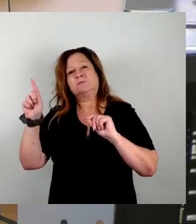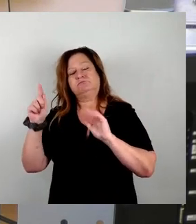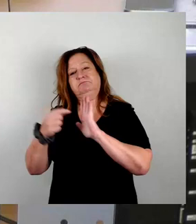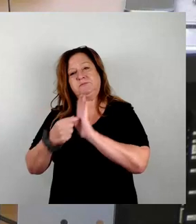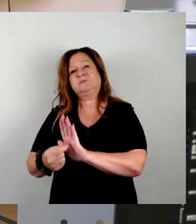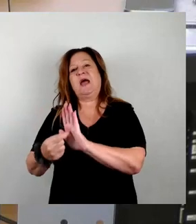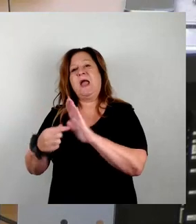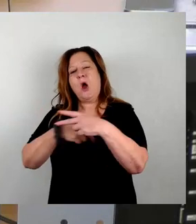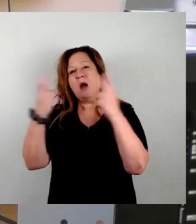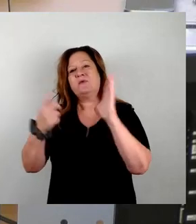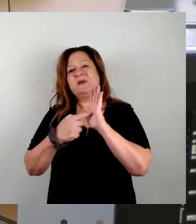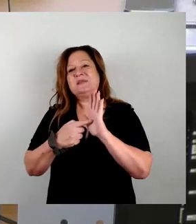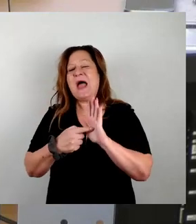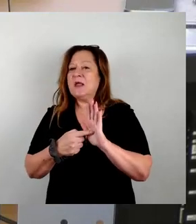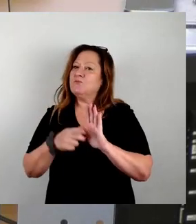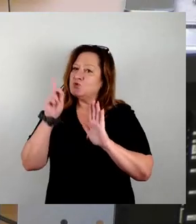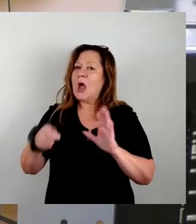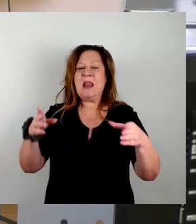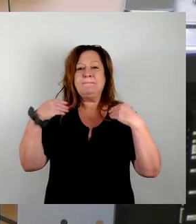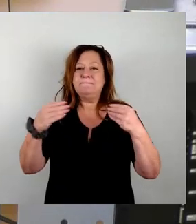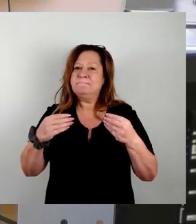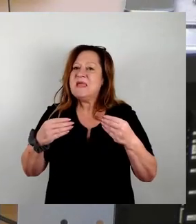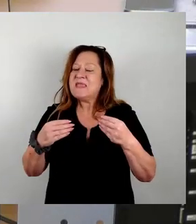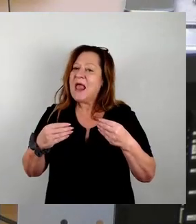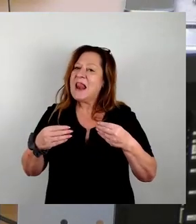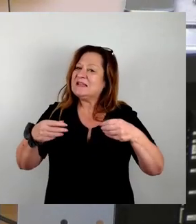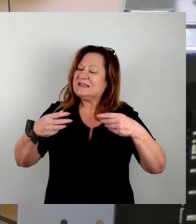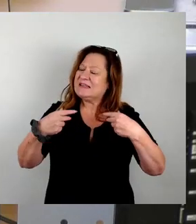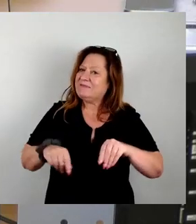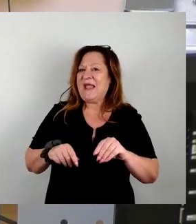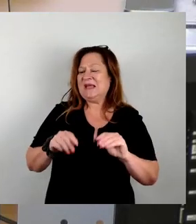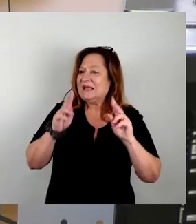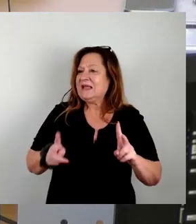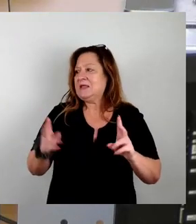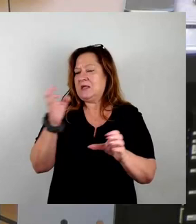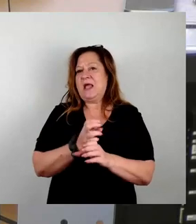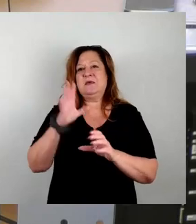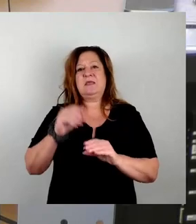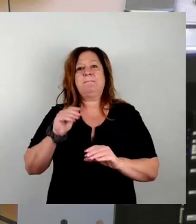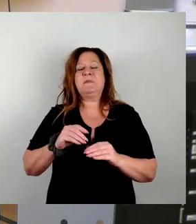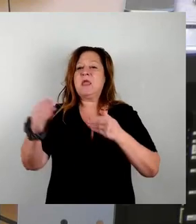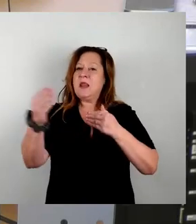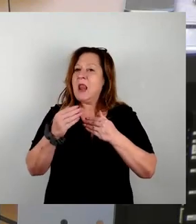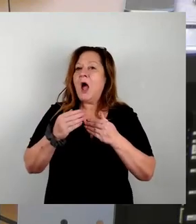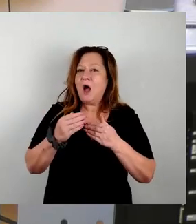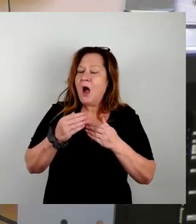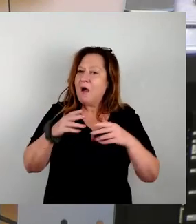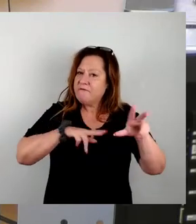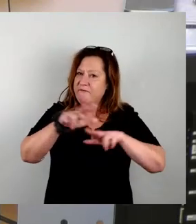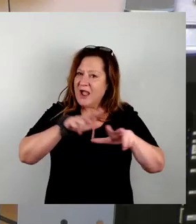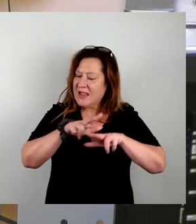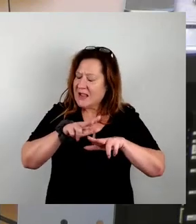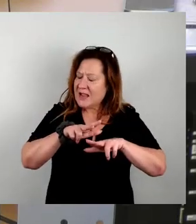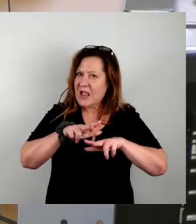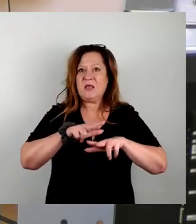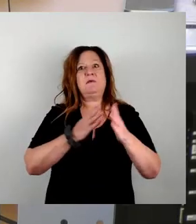Mittel zweckentsprechend einzusetzen und aufzustocken, damit der Nahverkehrsplan umgesetzt werden kann. Und das